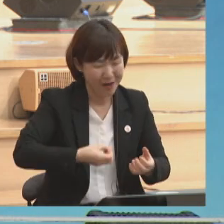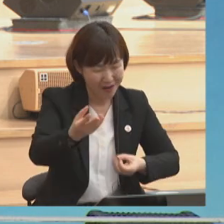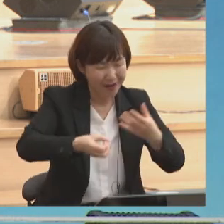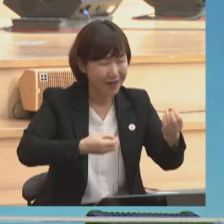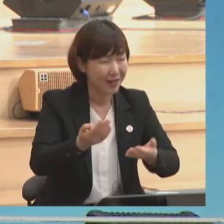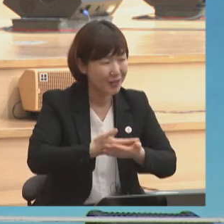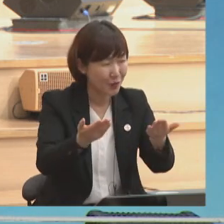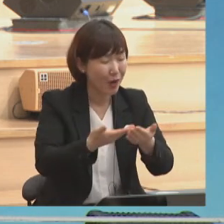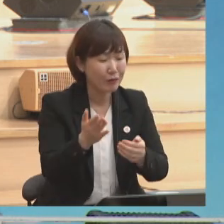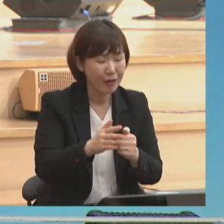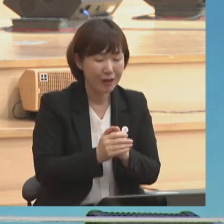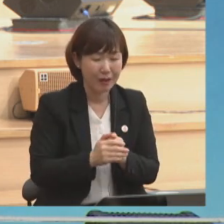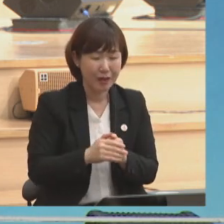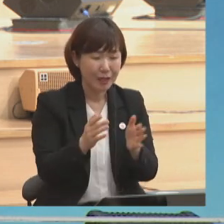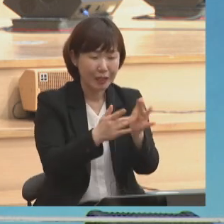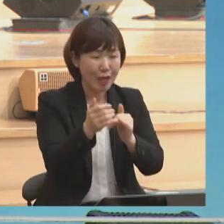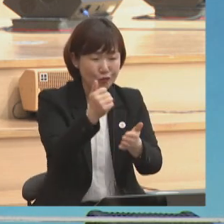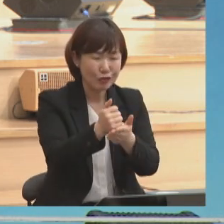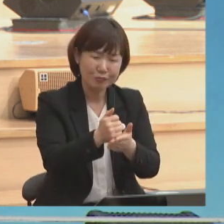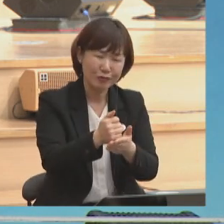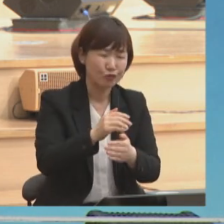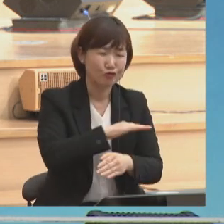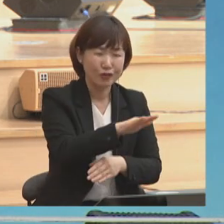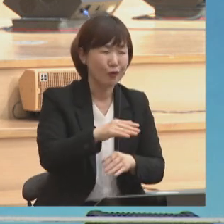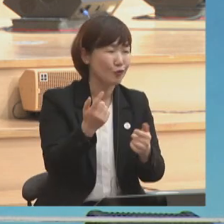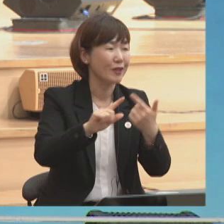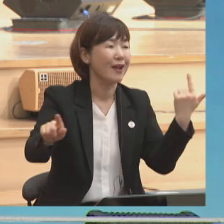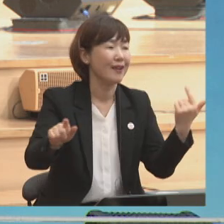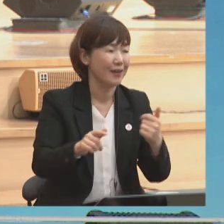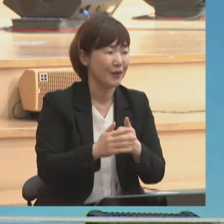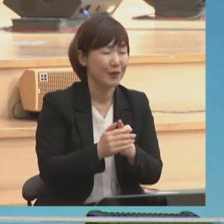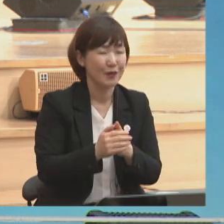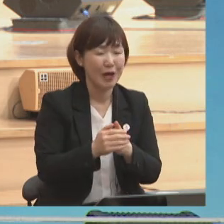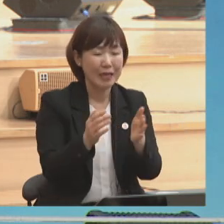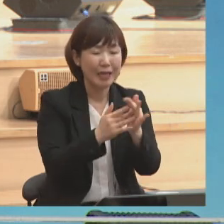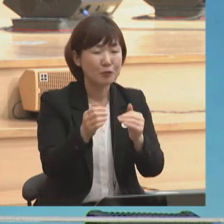근데 예수님 완전 수준이 달라. 예수님 뭐라고요? 달라.